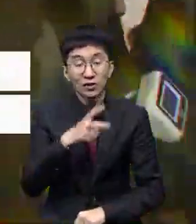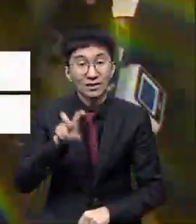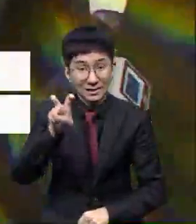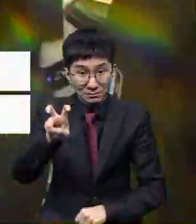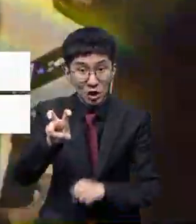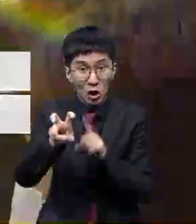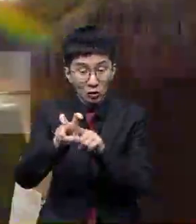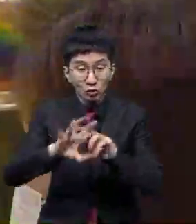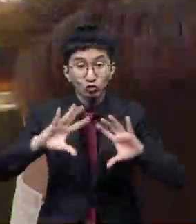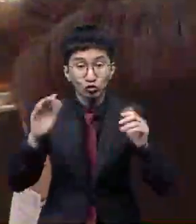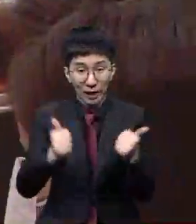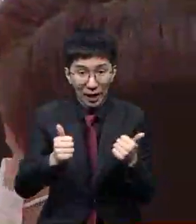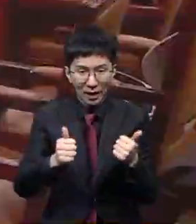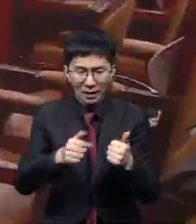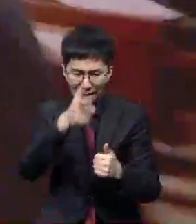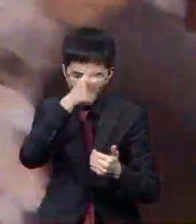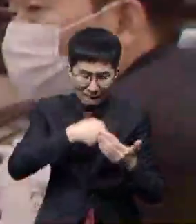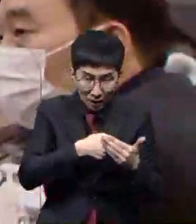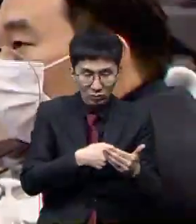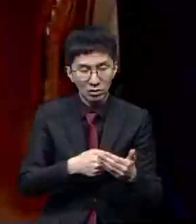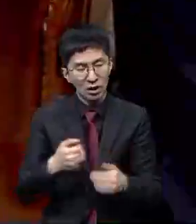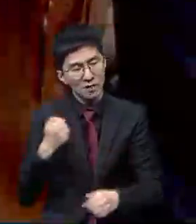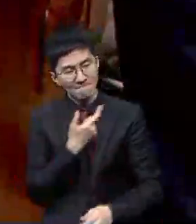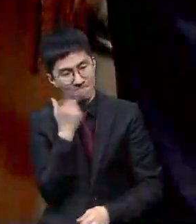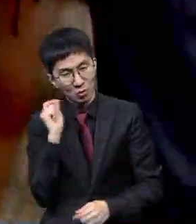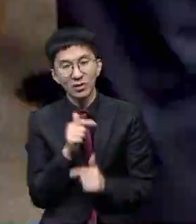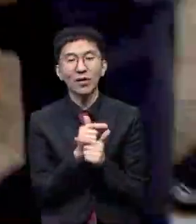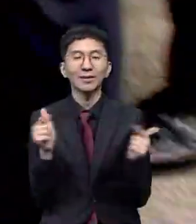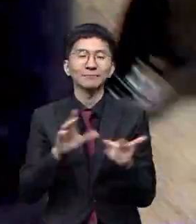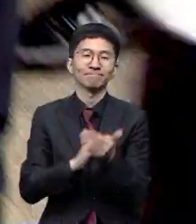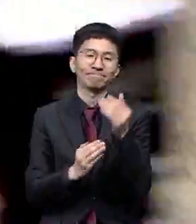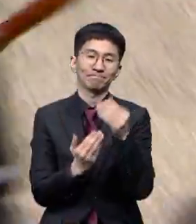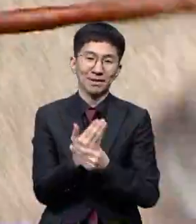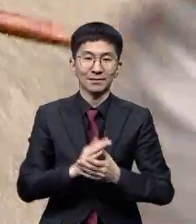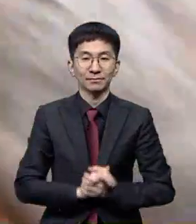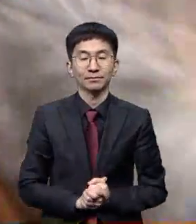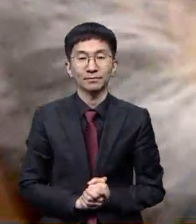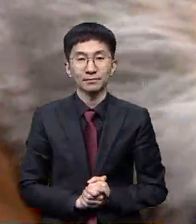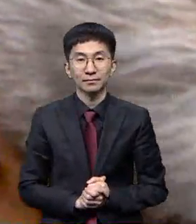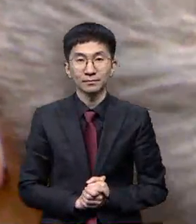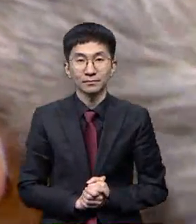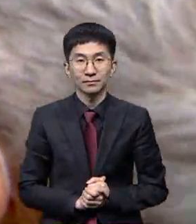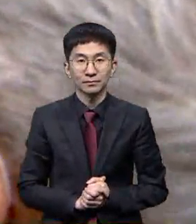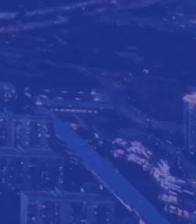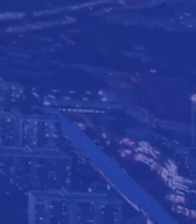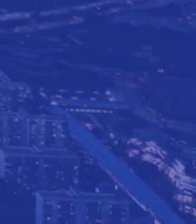독주와 무기력의 이중주였습니다. SBS 전병남입니다.